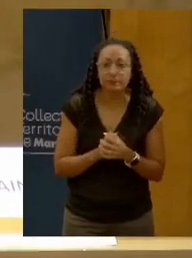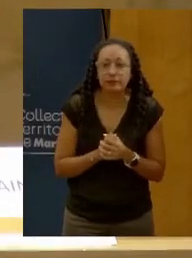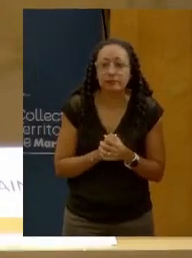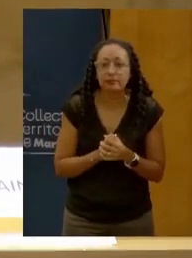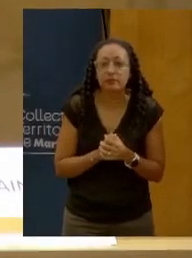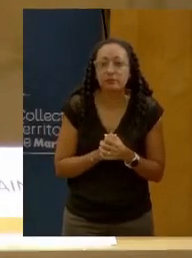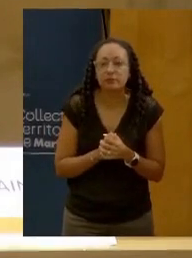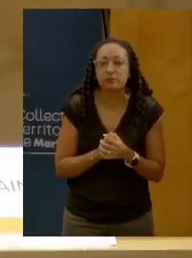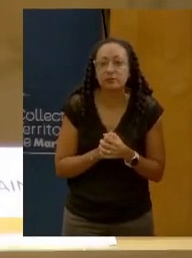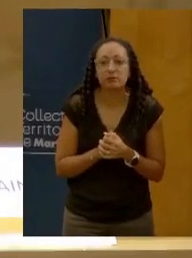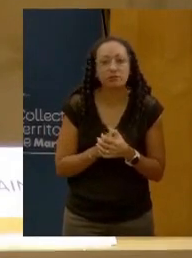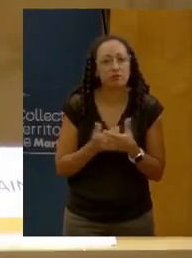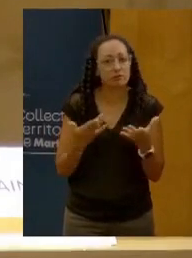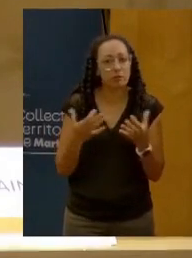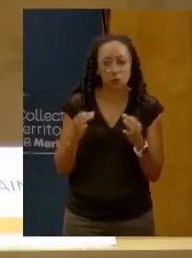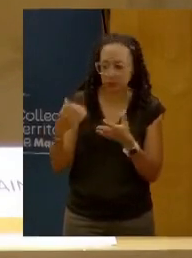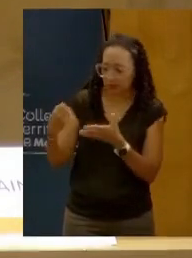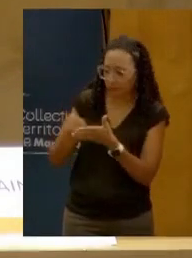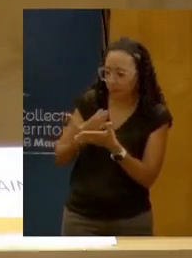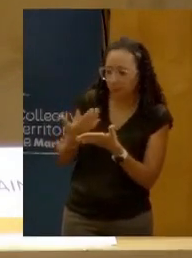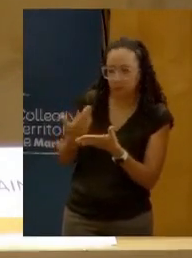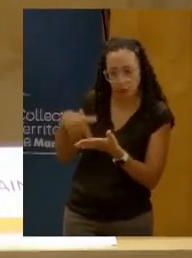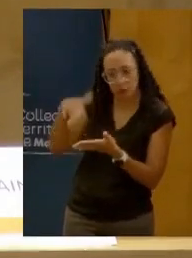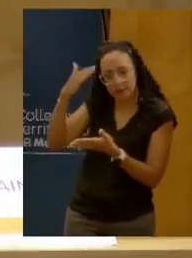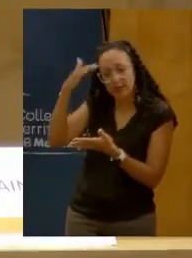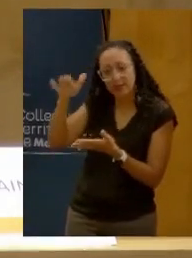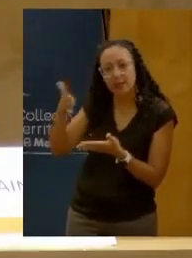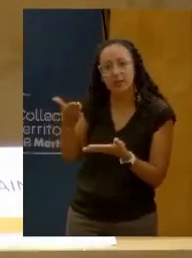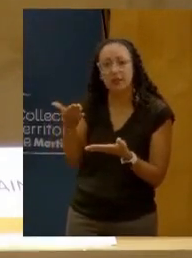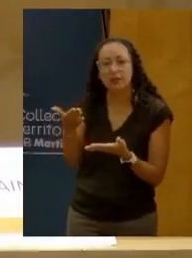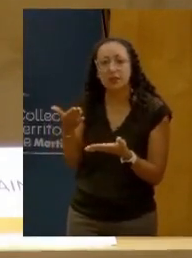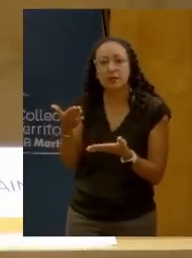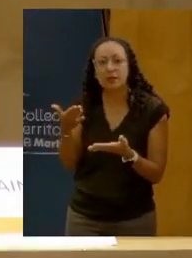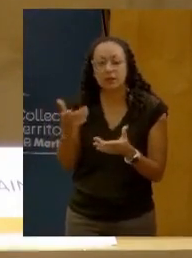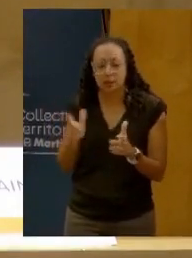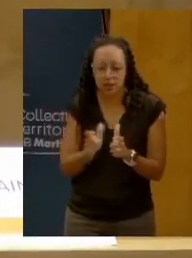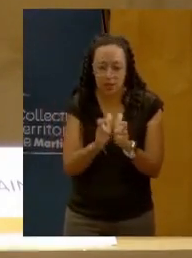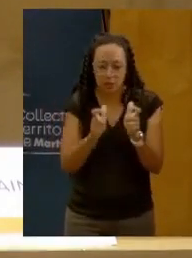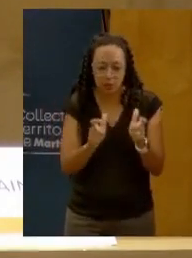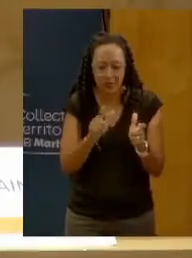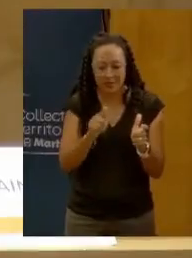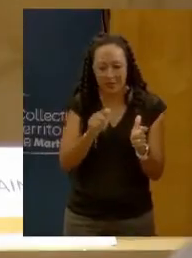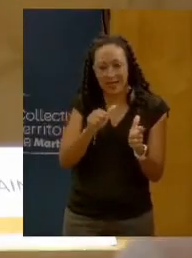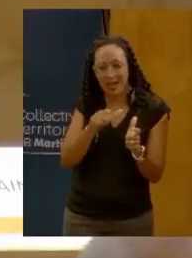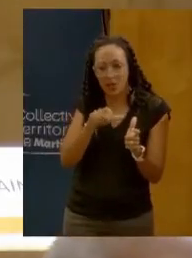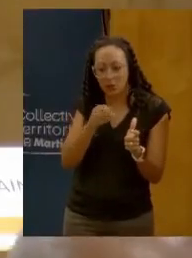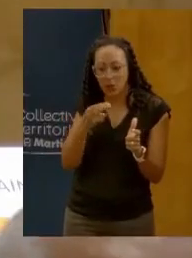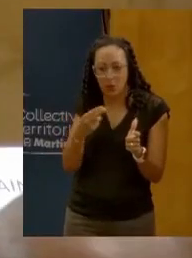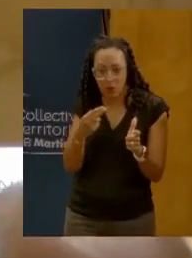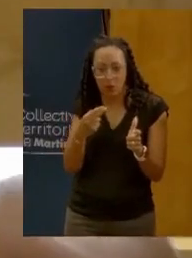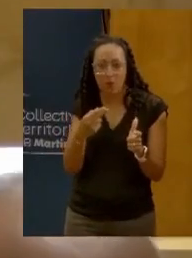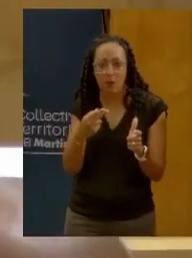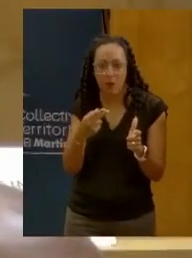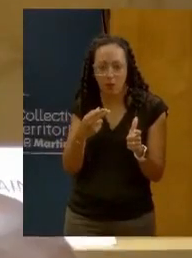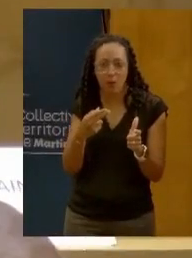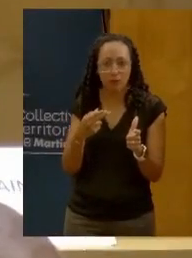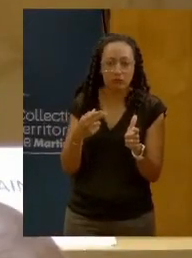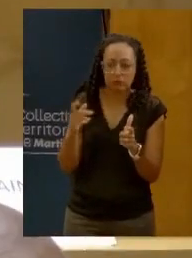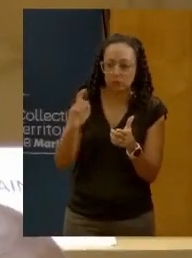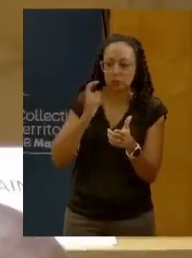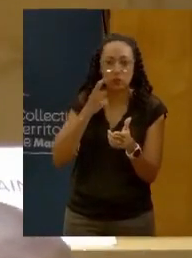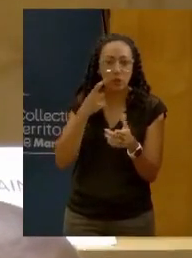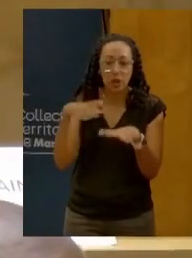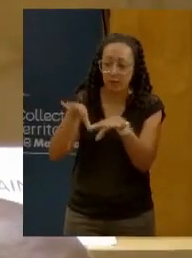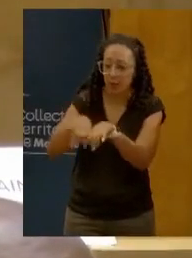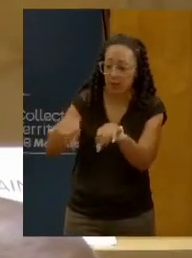Donc, nous sommes informés de cela. Le Galion importe du sucre fabriqué ailleurs,